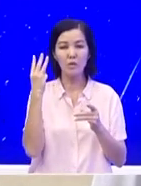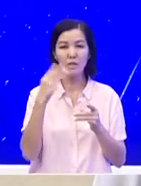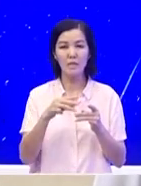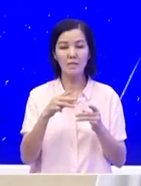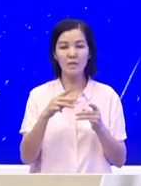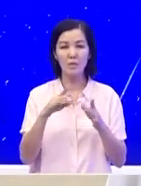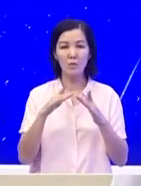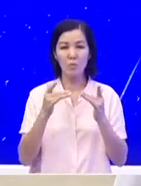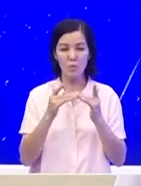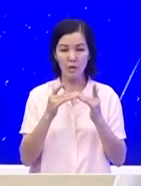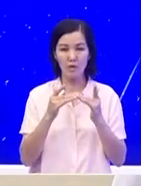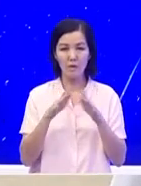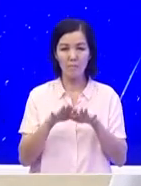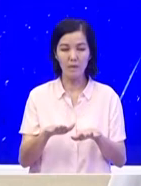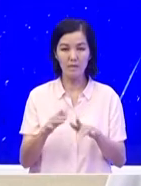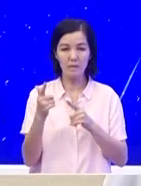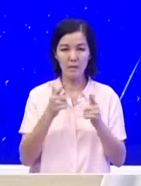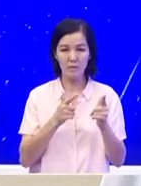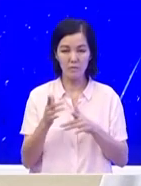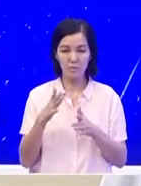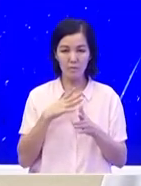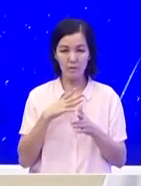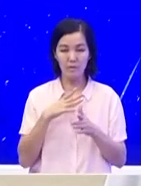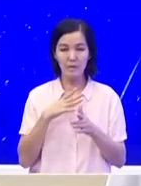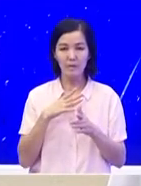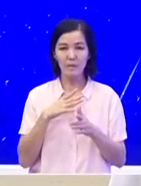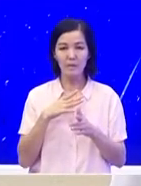130 коек. Вот